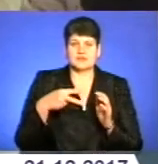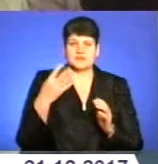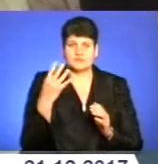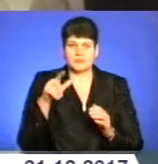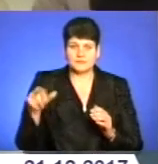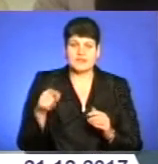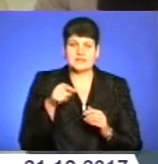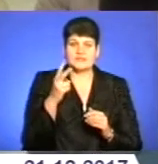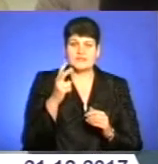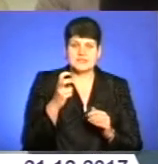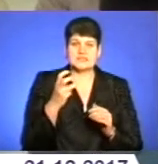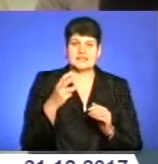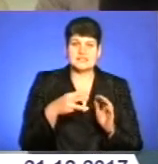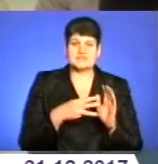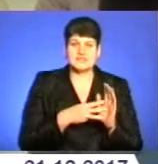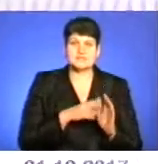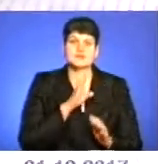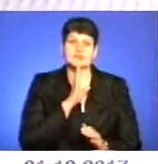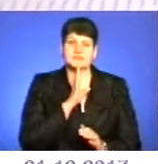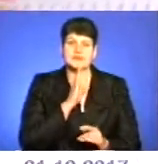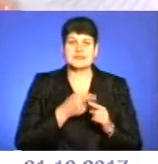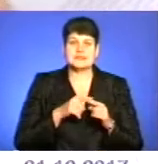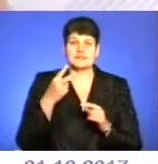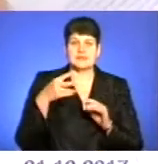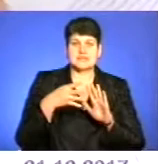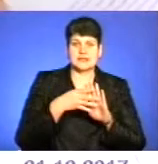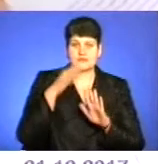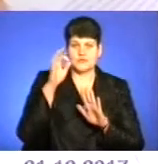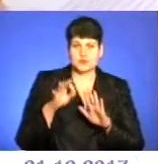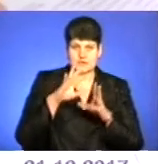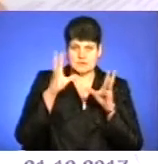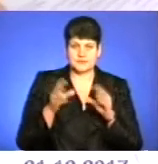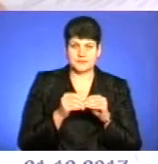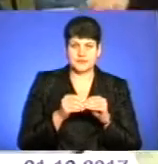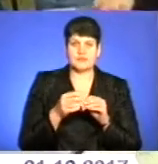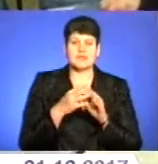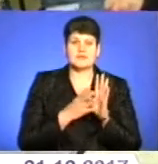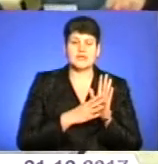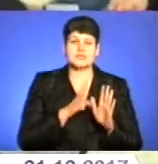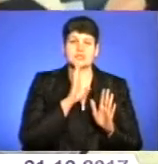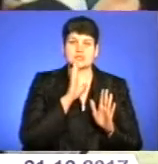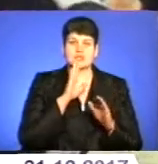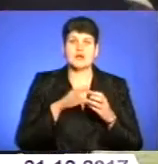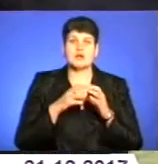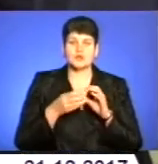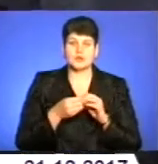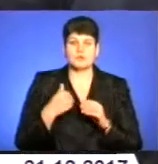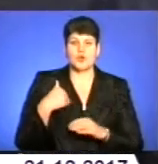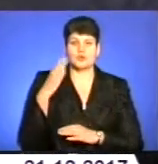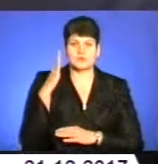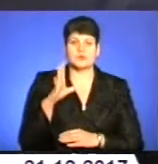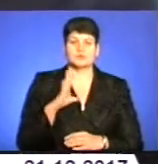них 238 – жінок. Це 29% від загальної кількості. 19 жінок за результатами голосування